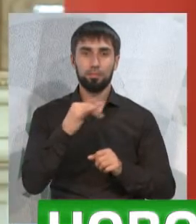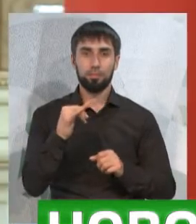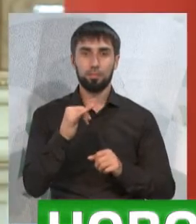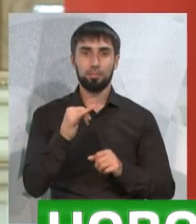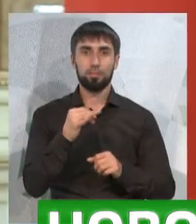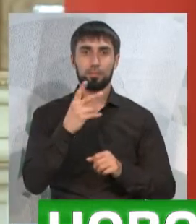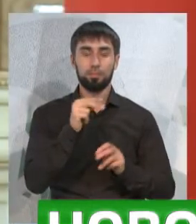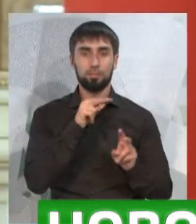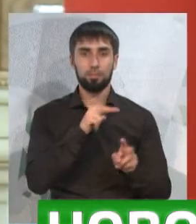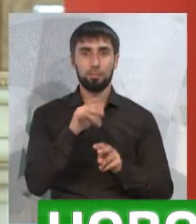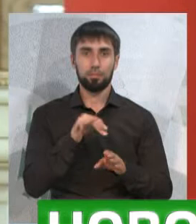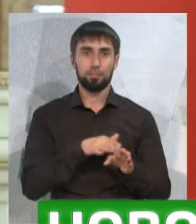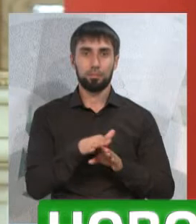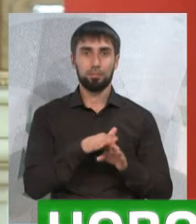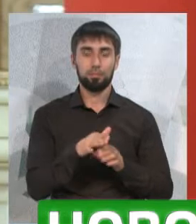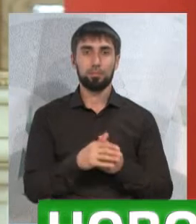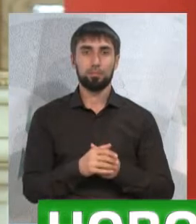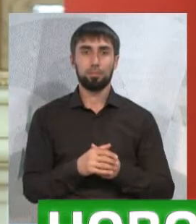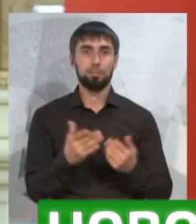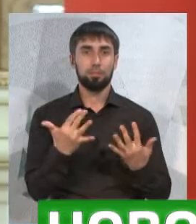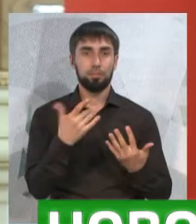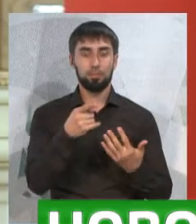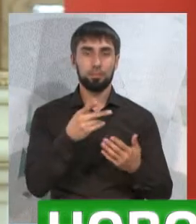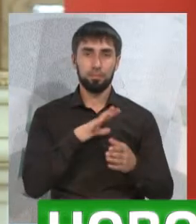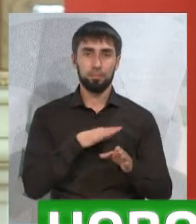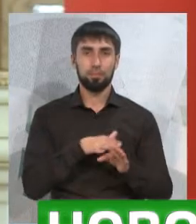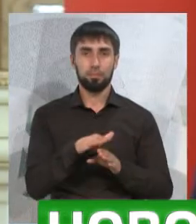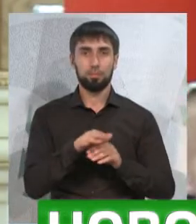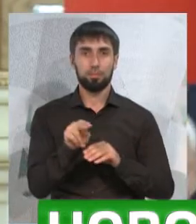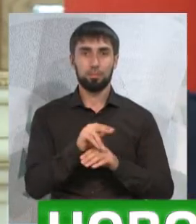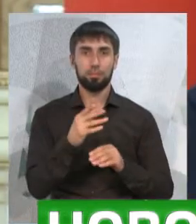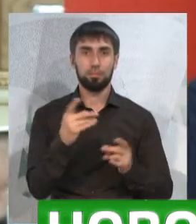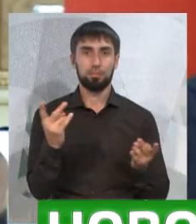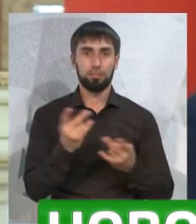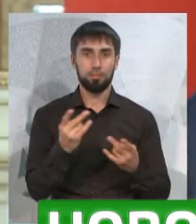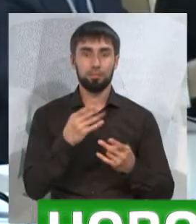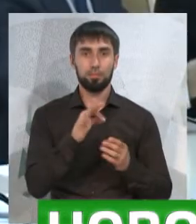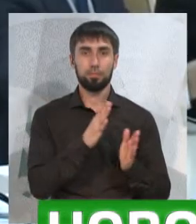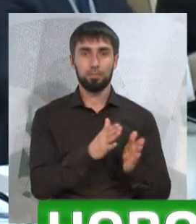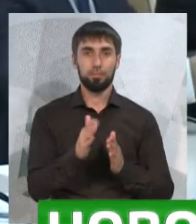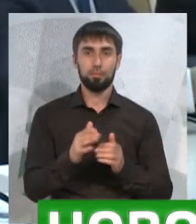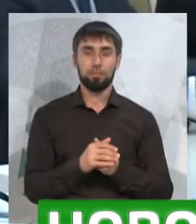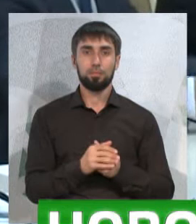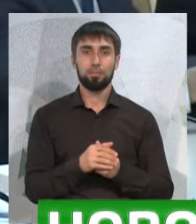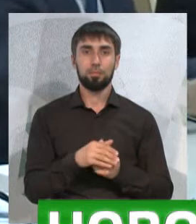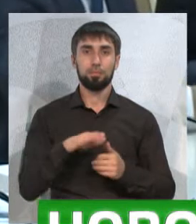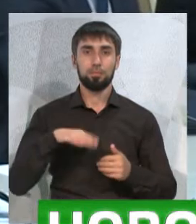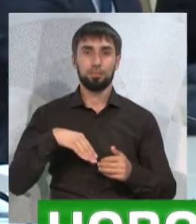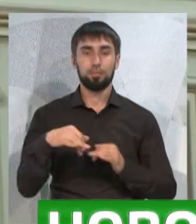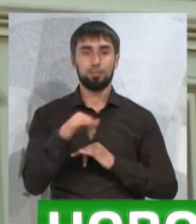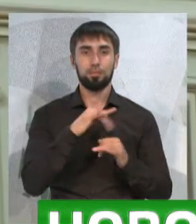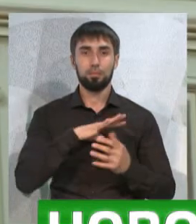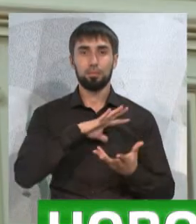на контроль и исполняйте, устраняйте требования незамедлительно. А если нужно, то поэтапно. Далее речь зашла об